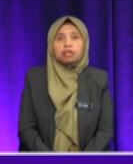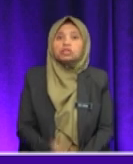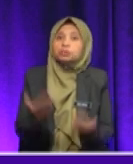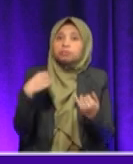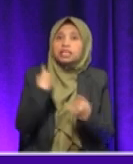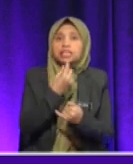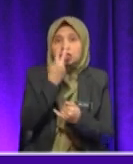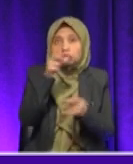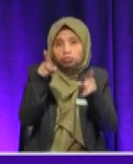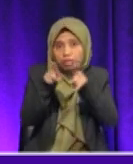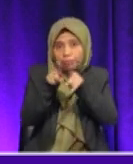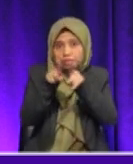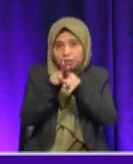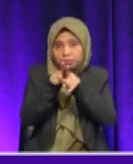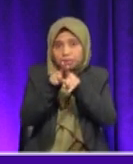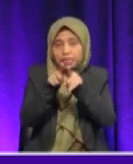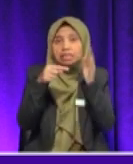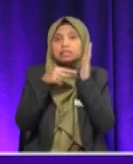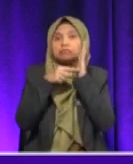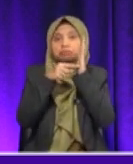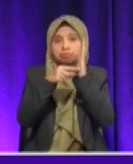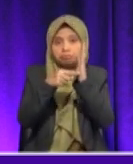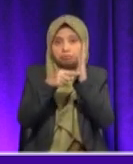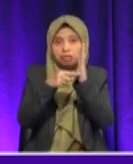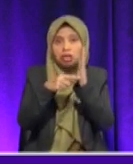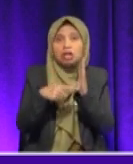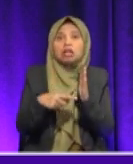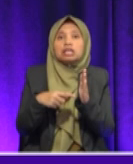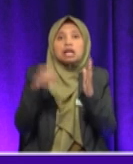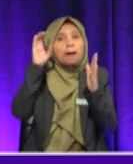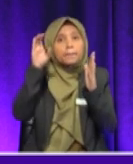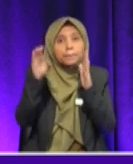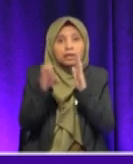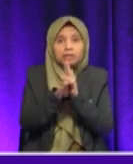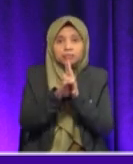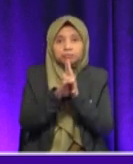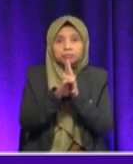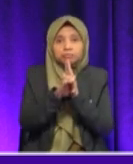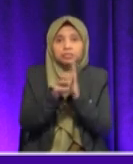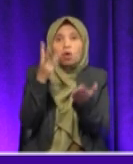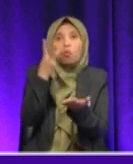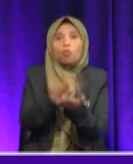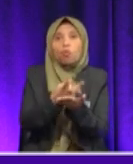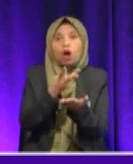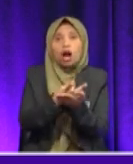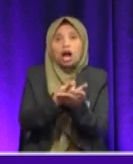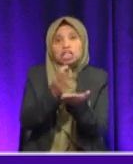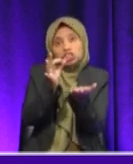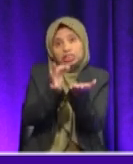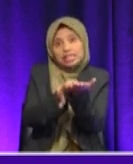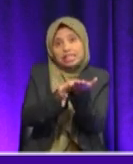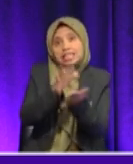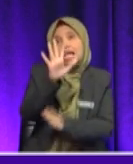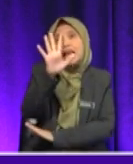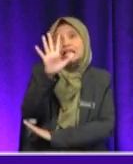tengok sama-sama Ashley yang pertama kalau kita beli lihat gambarnya Adella uang shilling nih mesin lem